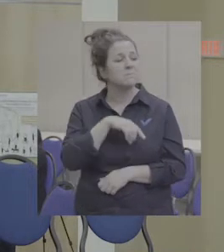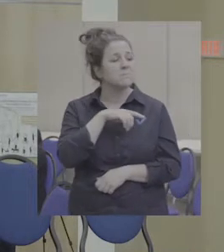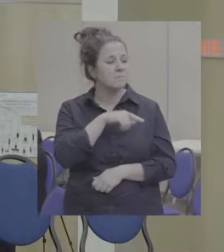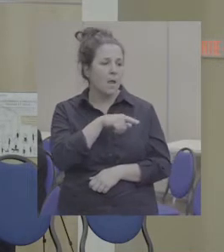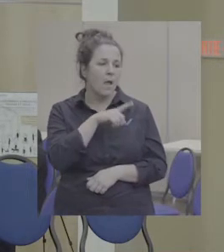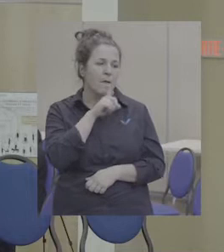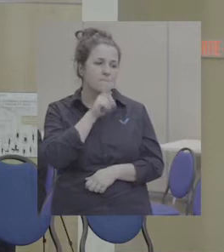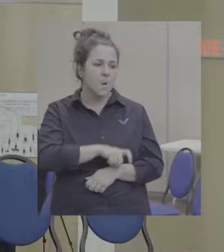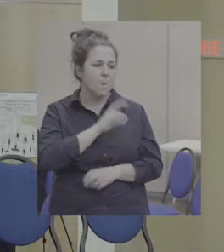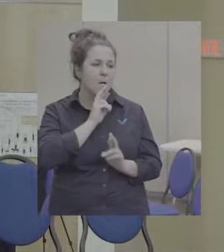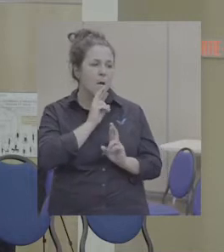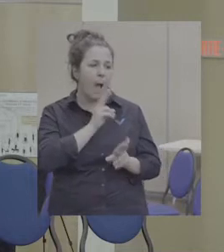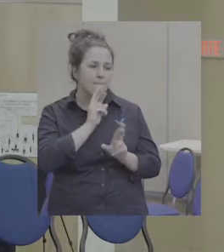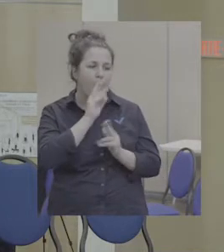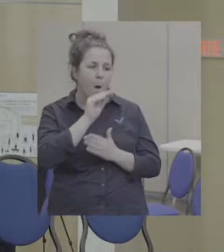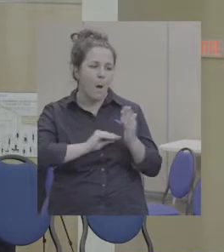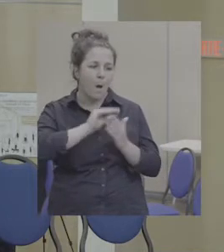des rapports